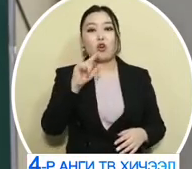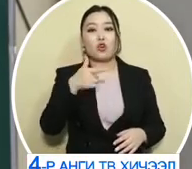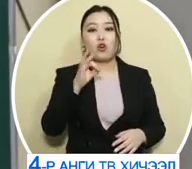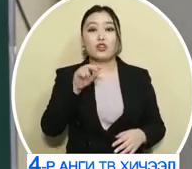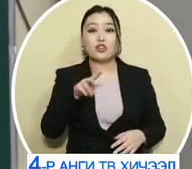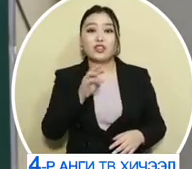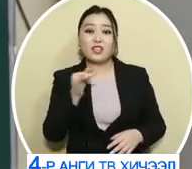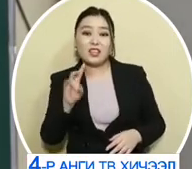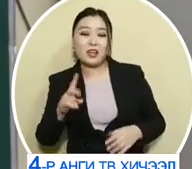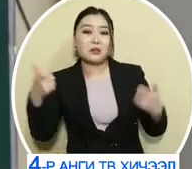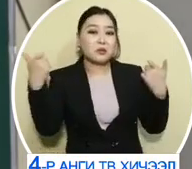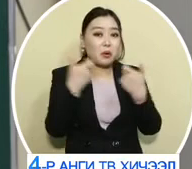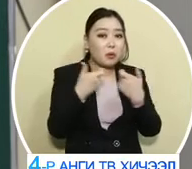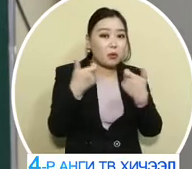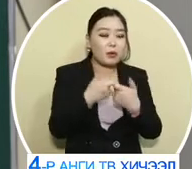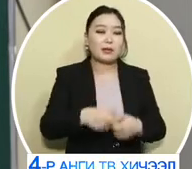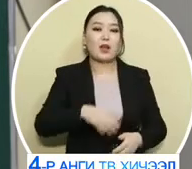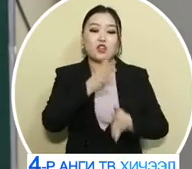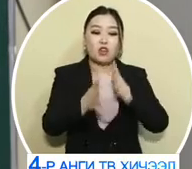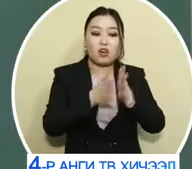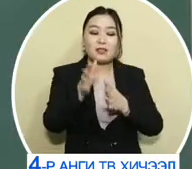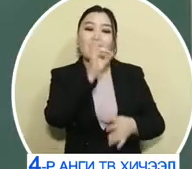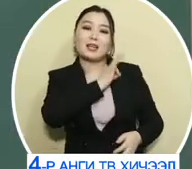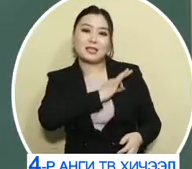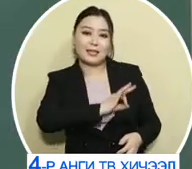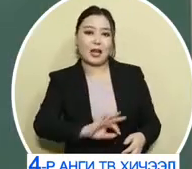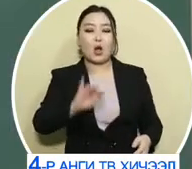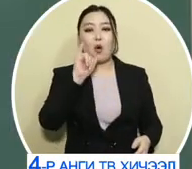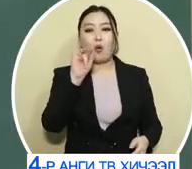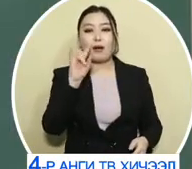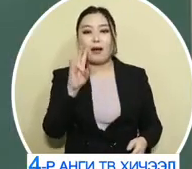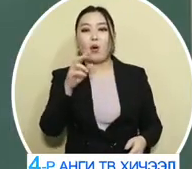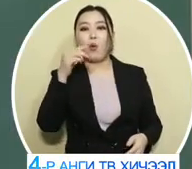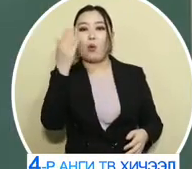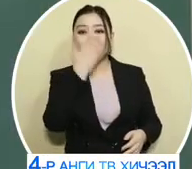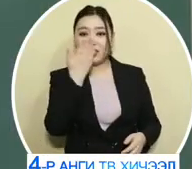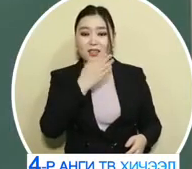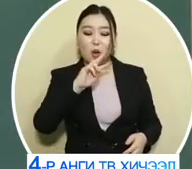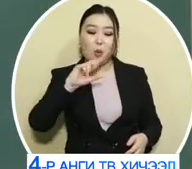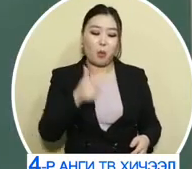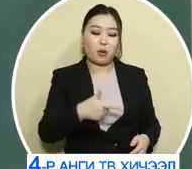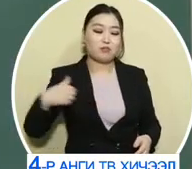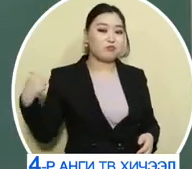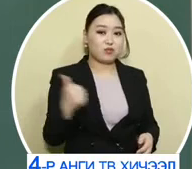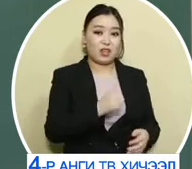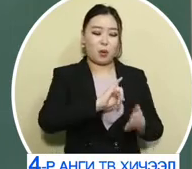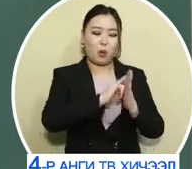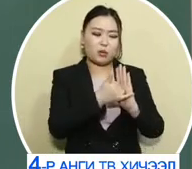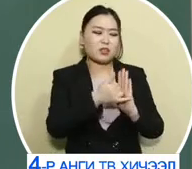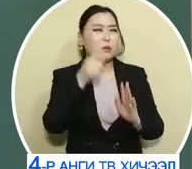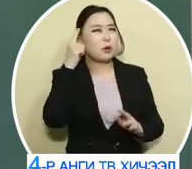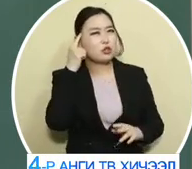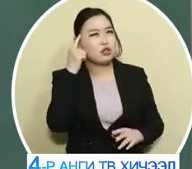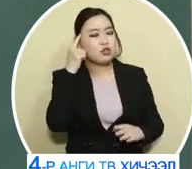дохио зангаа хэрэглэн уран уншина. Үг бүрийн утгыг тунгааж зогсолт,